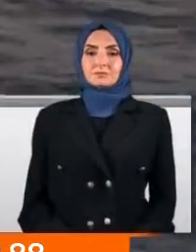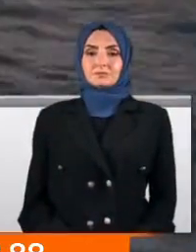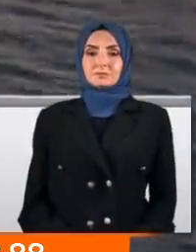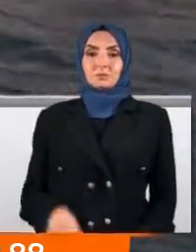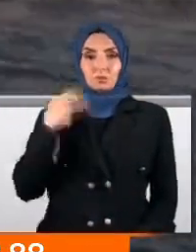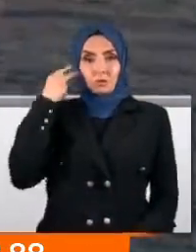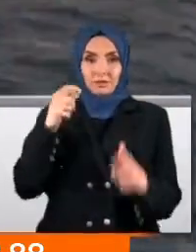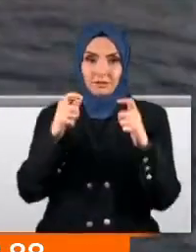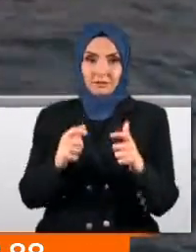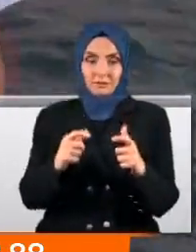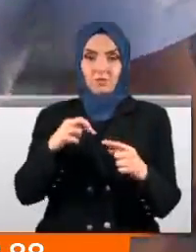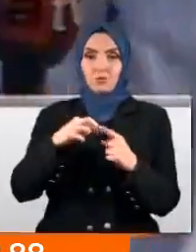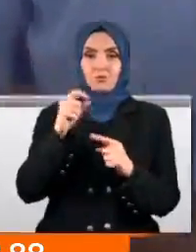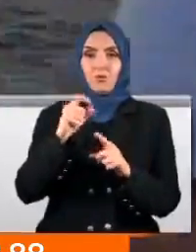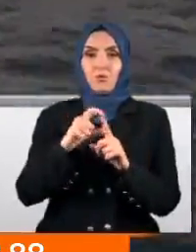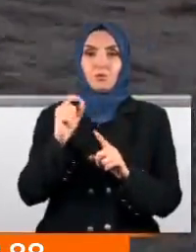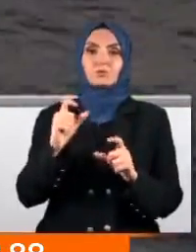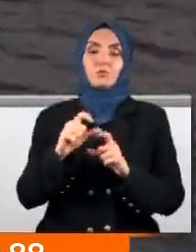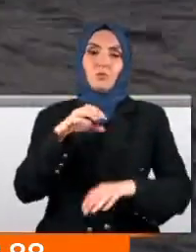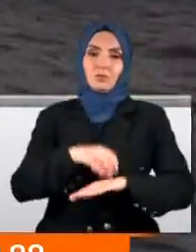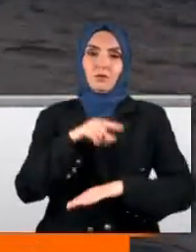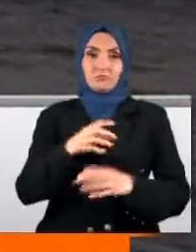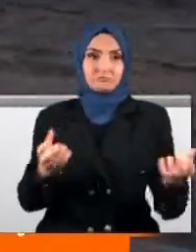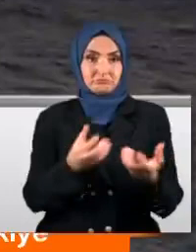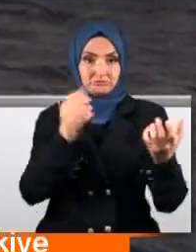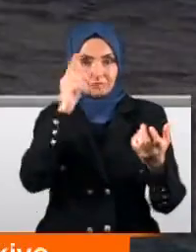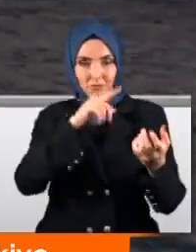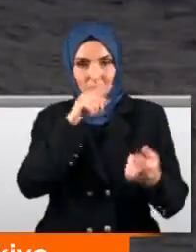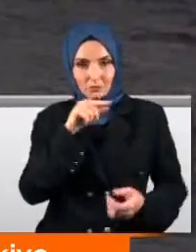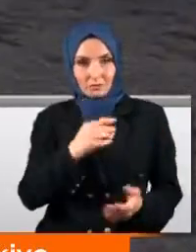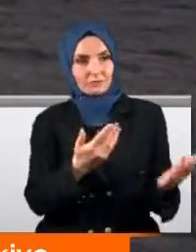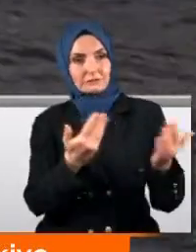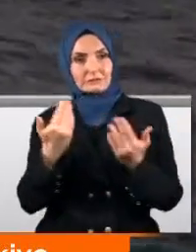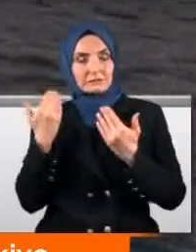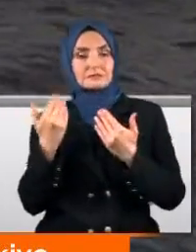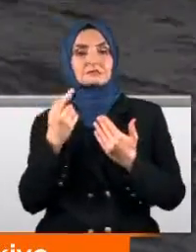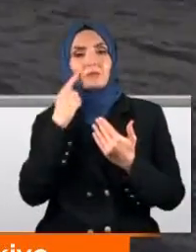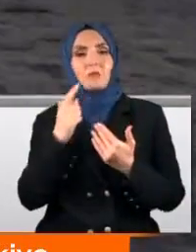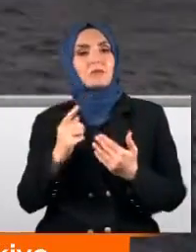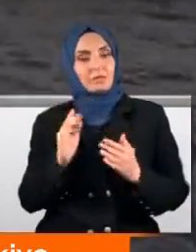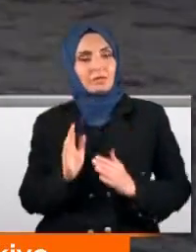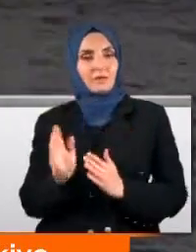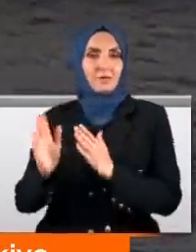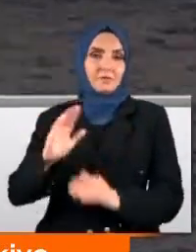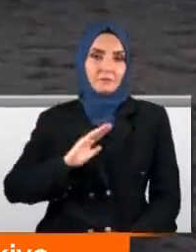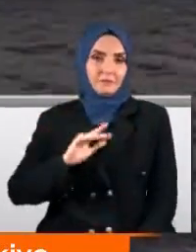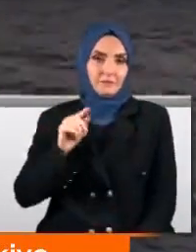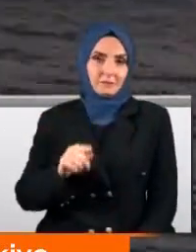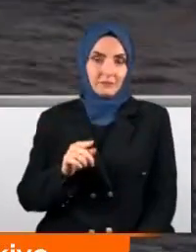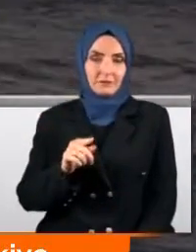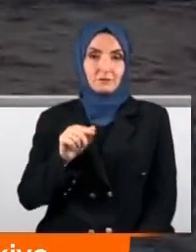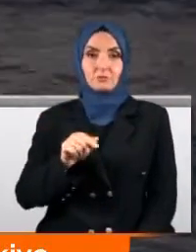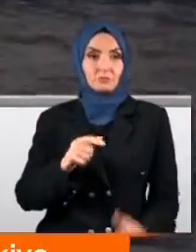Yunanistan'ın Rodos Adası'nda yaşanan yangın faciası nedeniyle tahliyeler devam ediyor. İşte Rodos Adası'ndan demir alan King